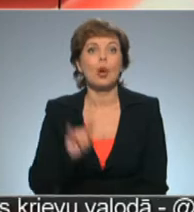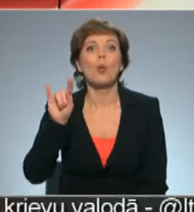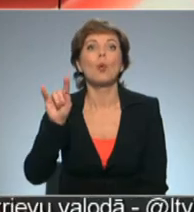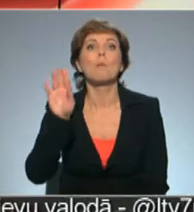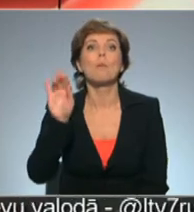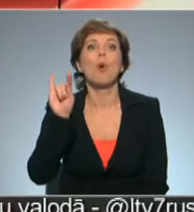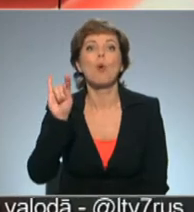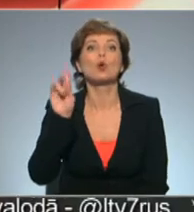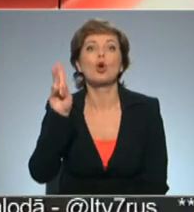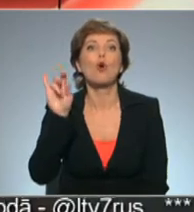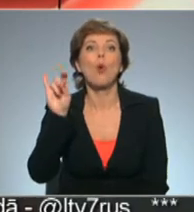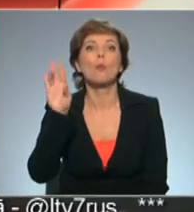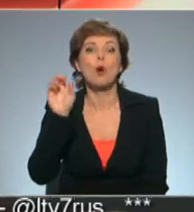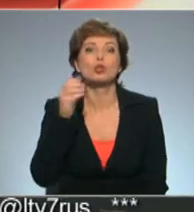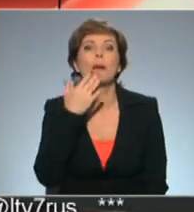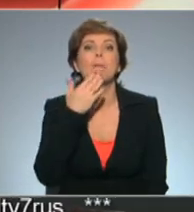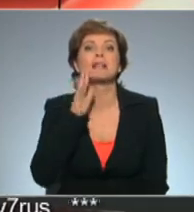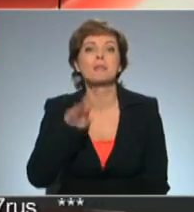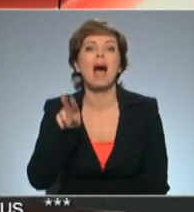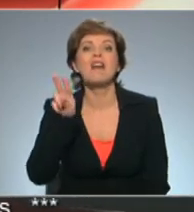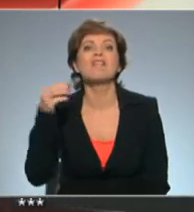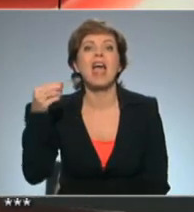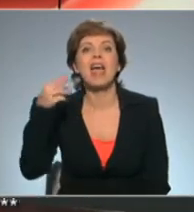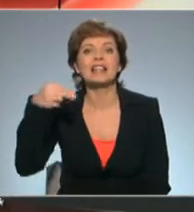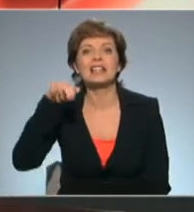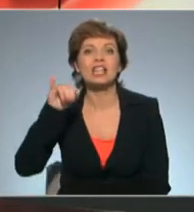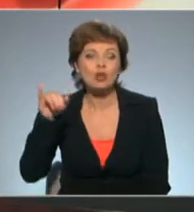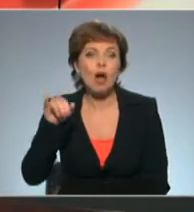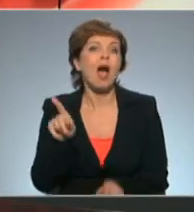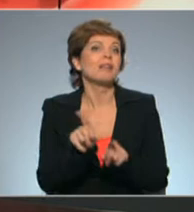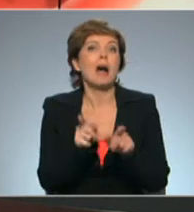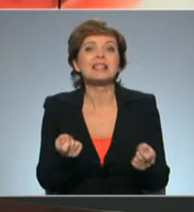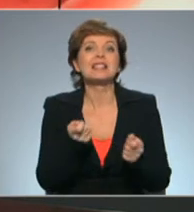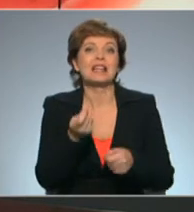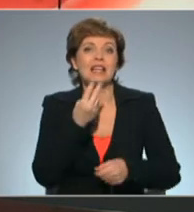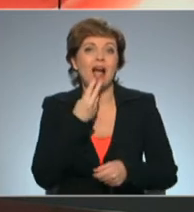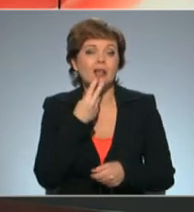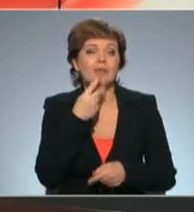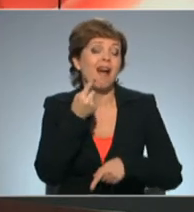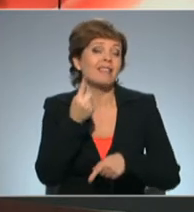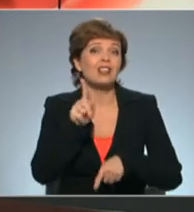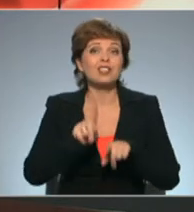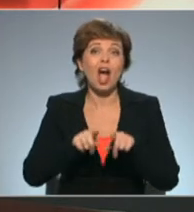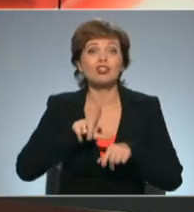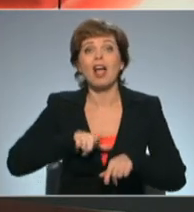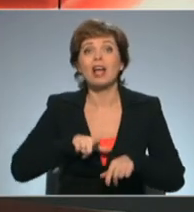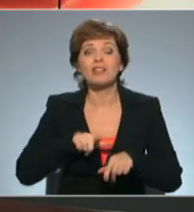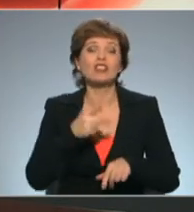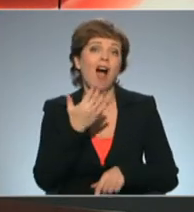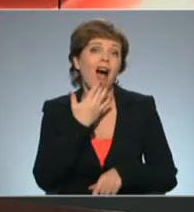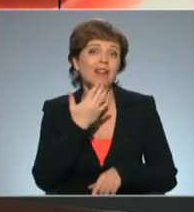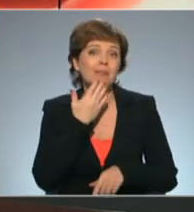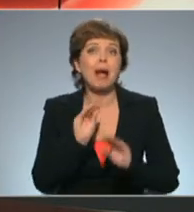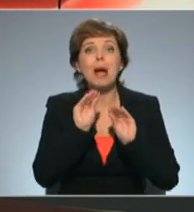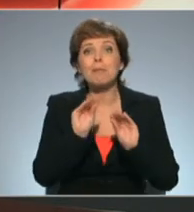Umuri kumurs, pasaka par vērdiņu, pat zirgam jāsmējas. Tās ir tikai dažas no latviešu animācijas pamatlicēja Arnolda Burau